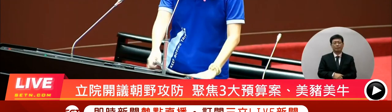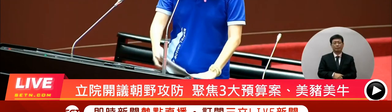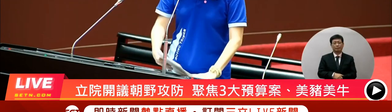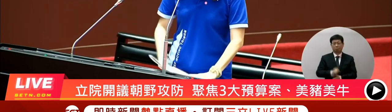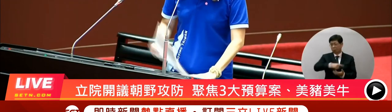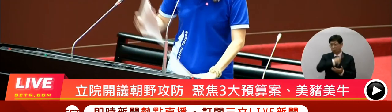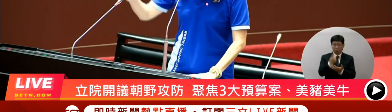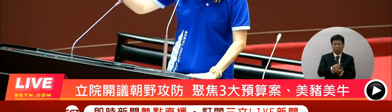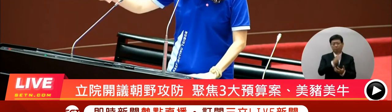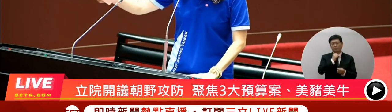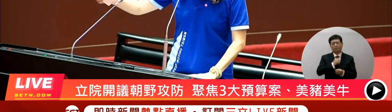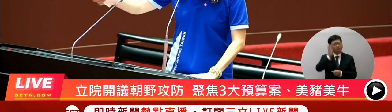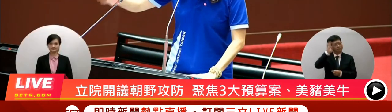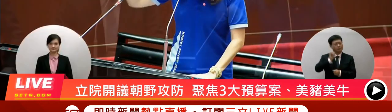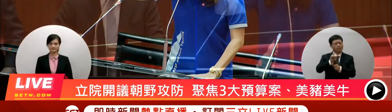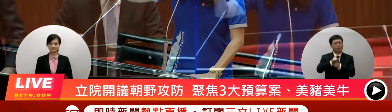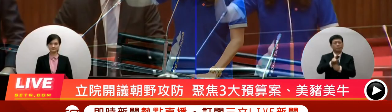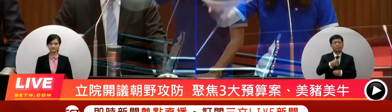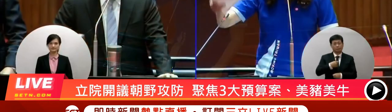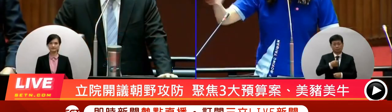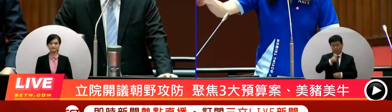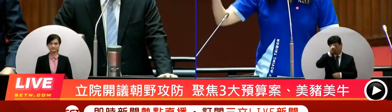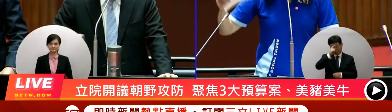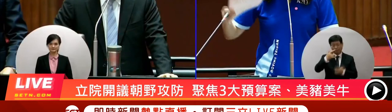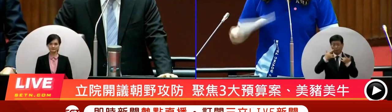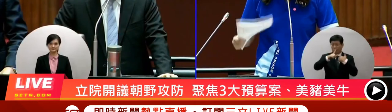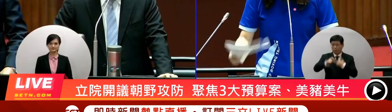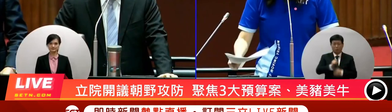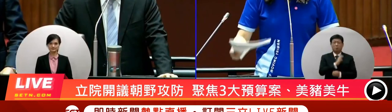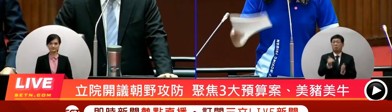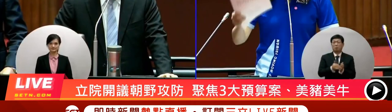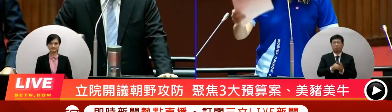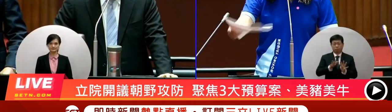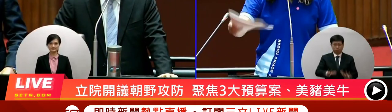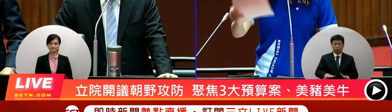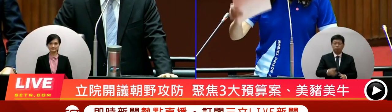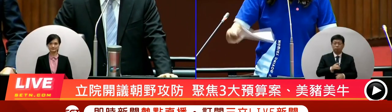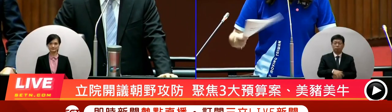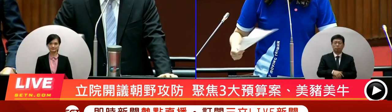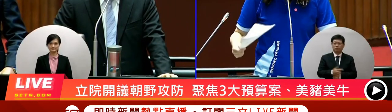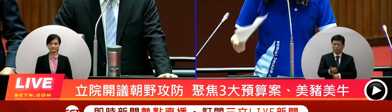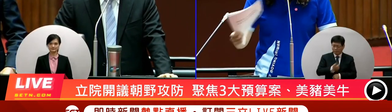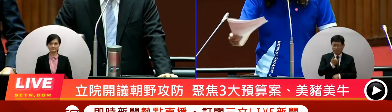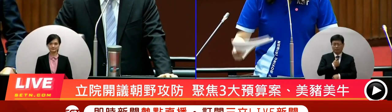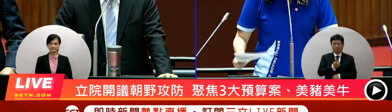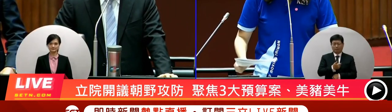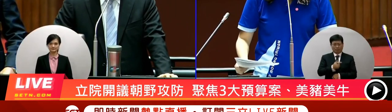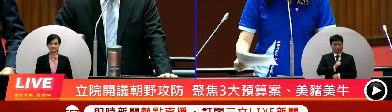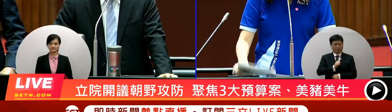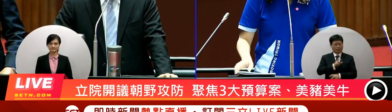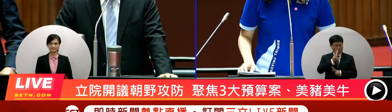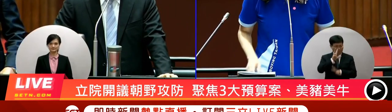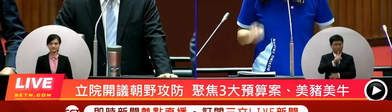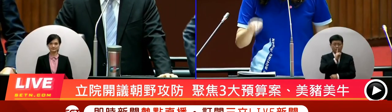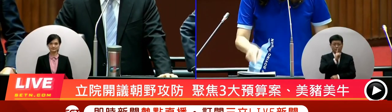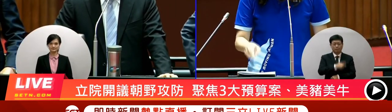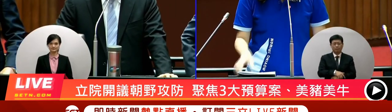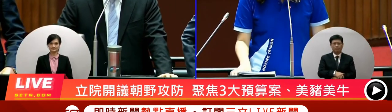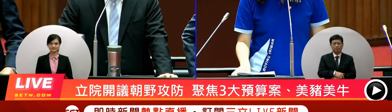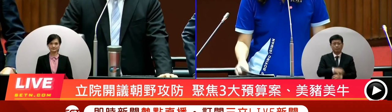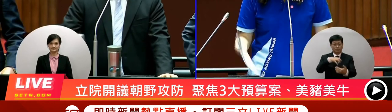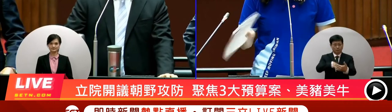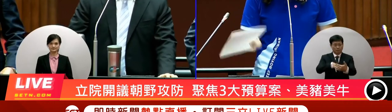完全就是鬼话连篇，我希望鬼月已经结束了，今天我们大家摸着良心说人话。在这里